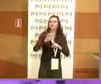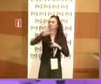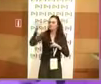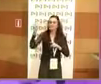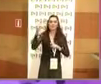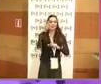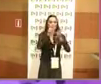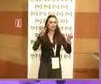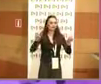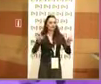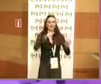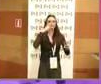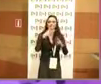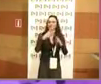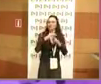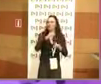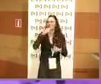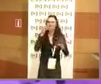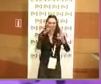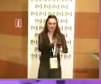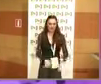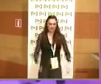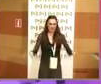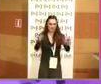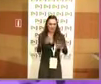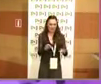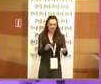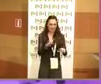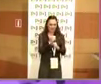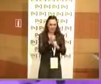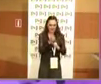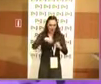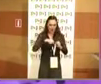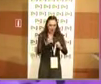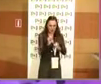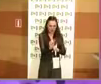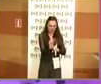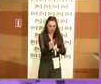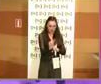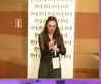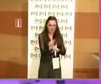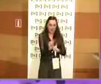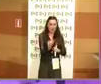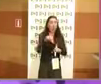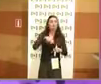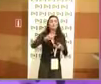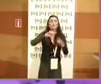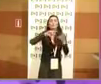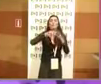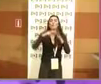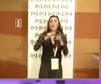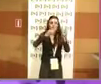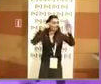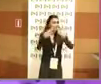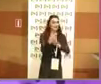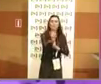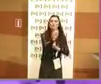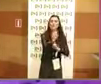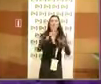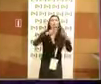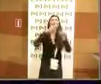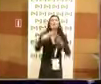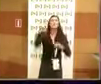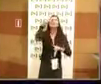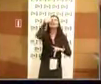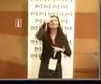gli interessa nulla delle nostre piccolezze. E non è un problema di riforma, è un problema di testa, di cultura